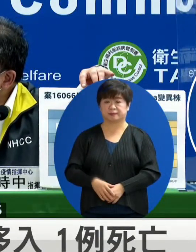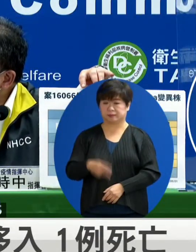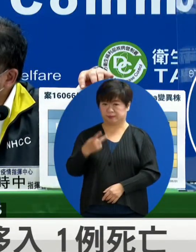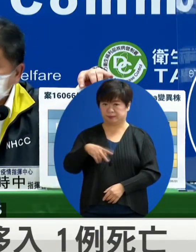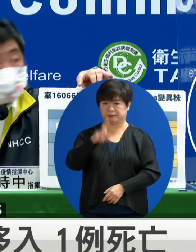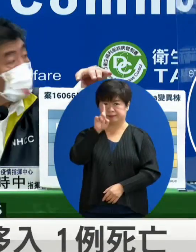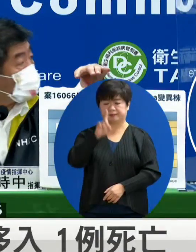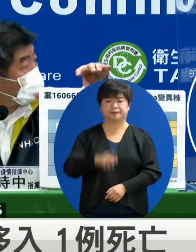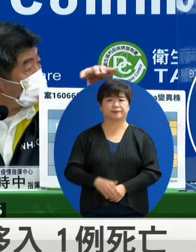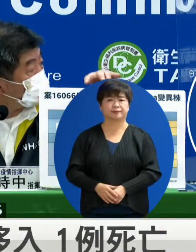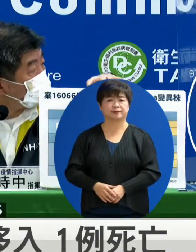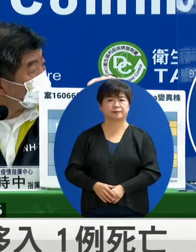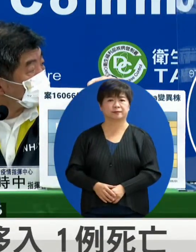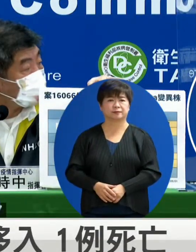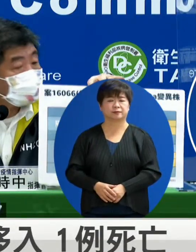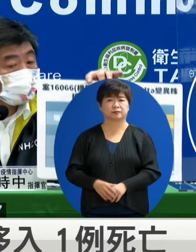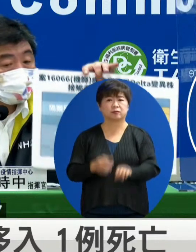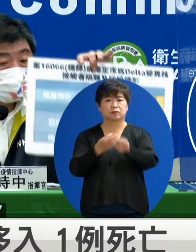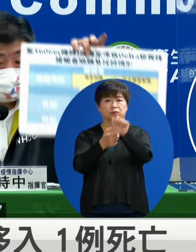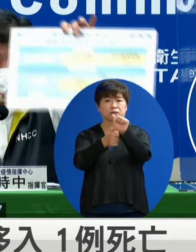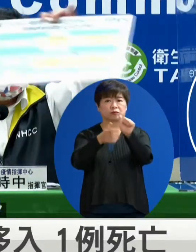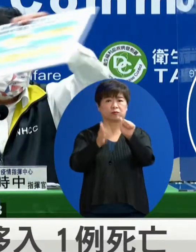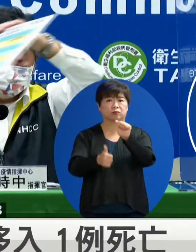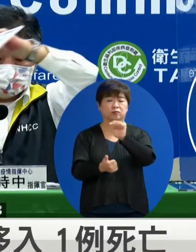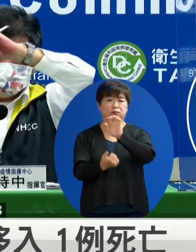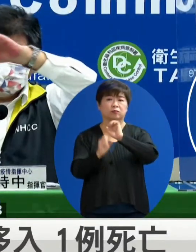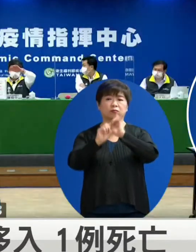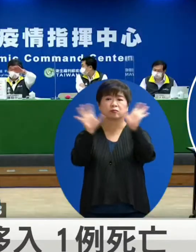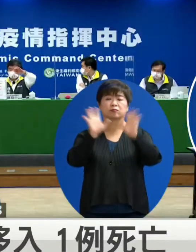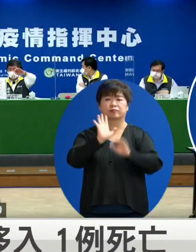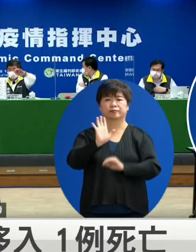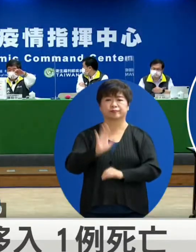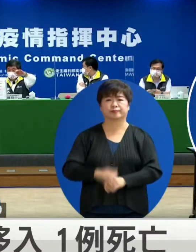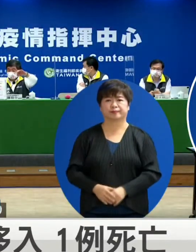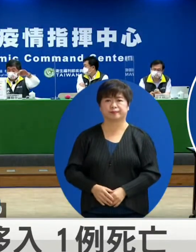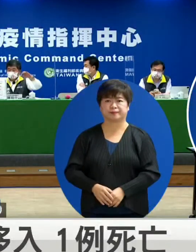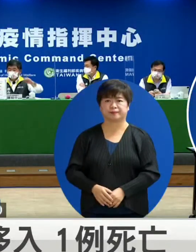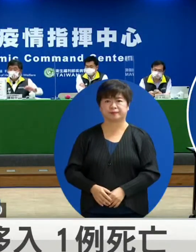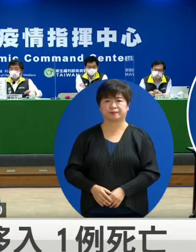是有相关的是罗富要做报告，